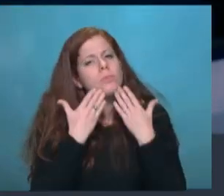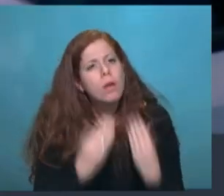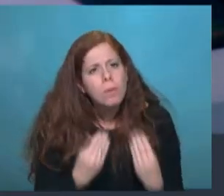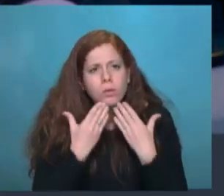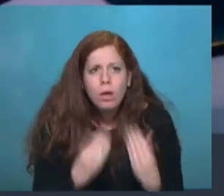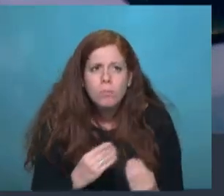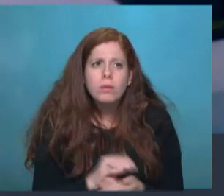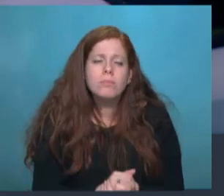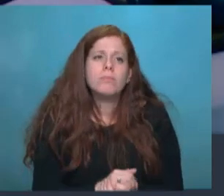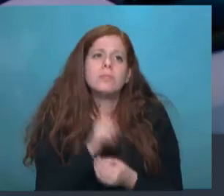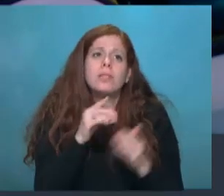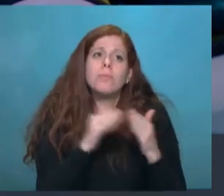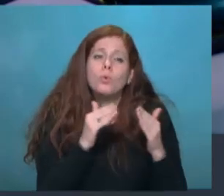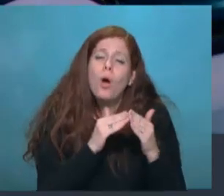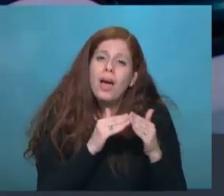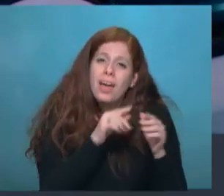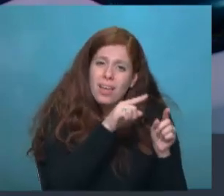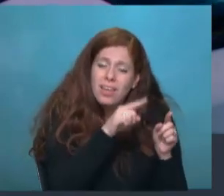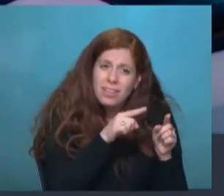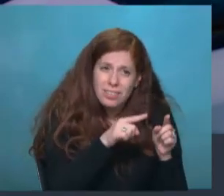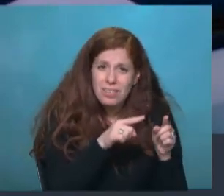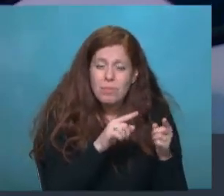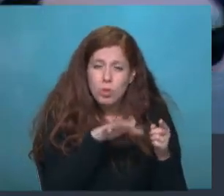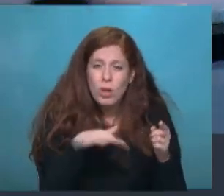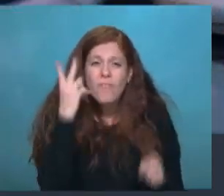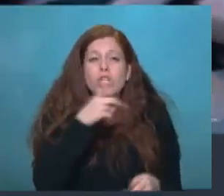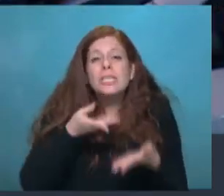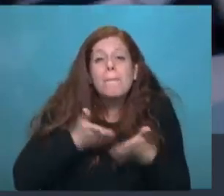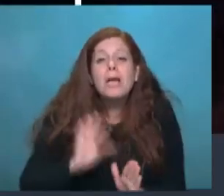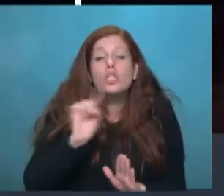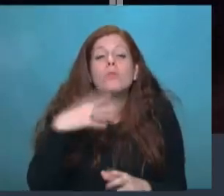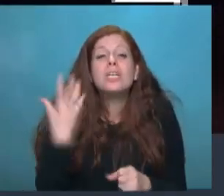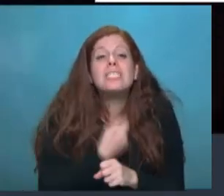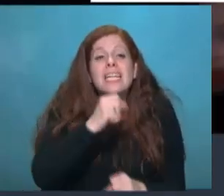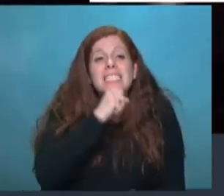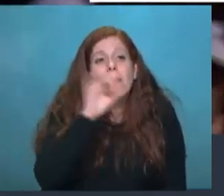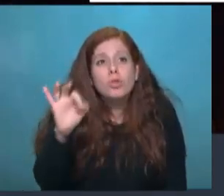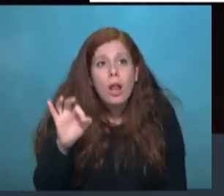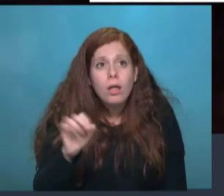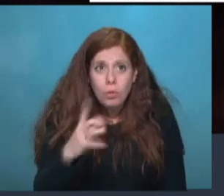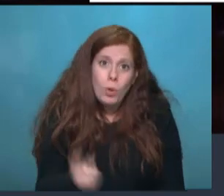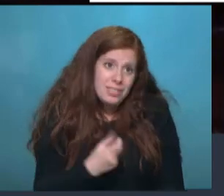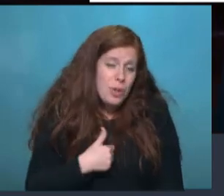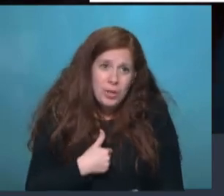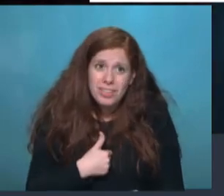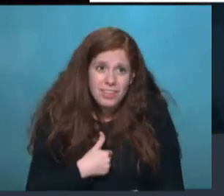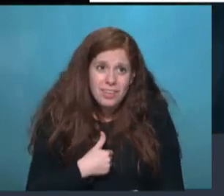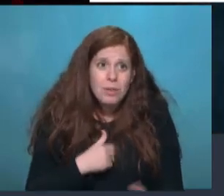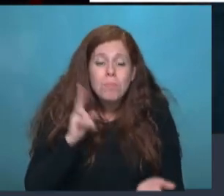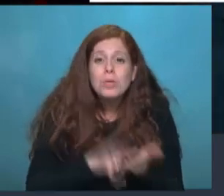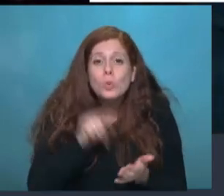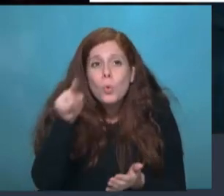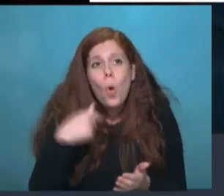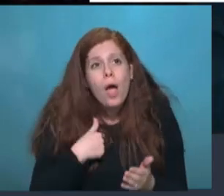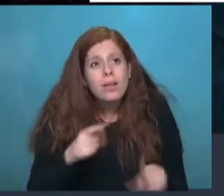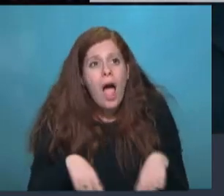אינה, המתגוררת בשכונה, הבינה שזהו בנו של מי שהציל את צבא. הוא הציל אותי. כן. בזכותו אני